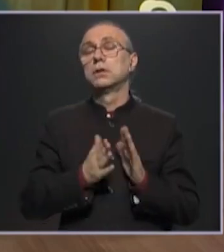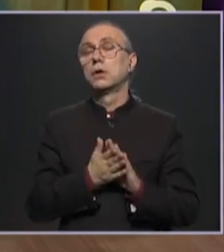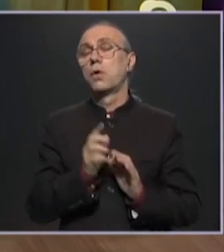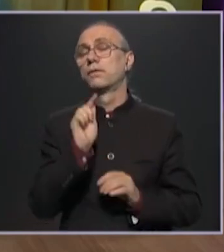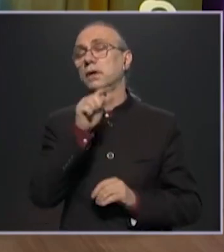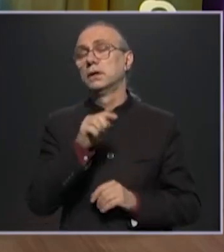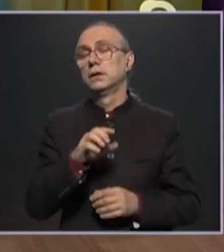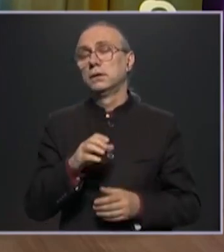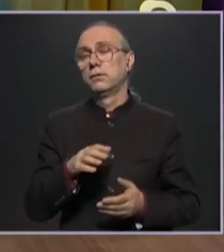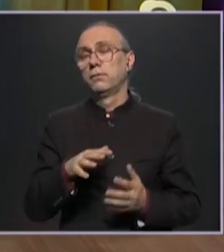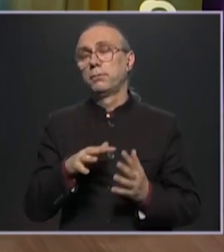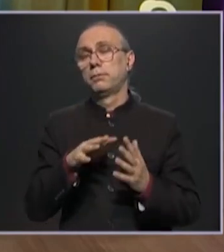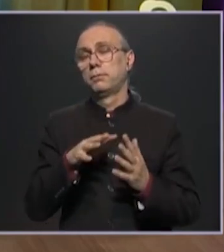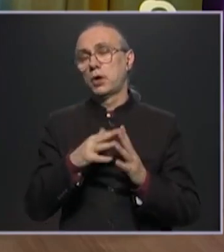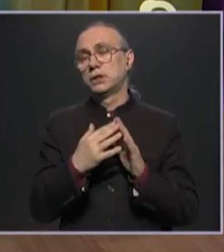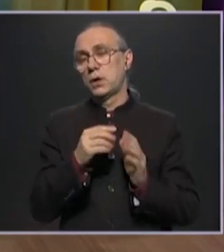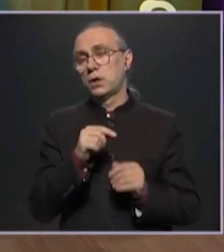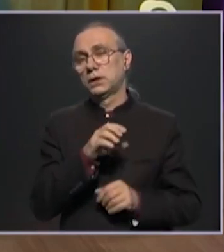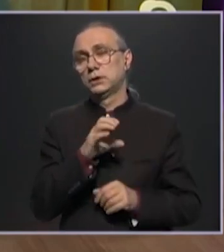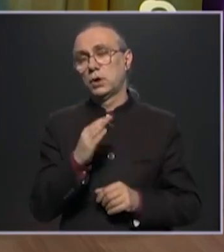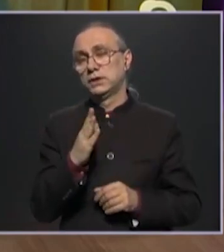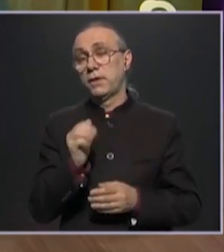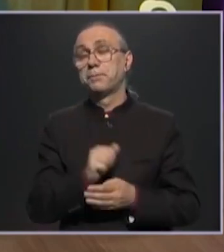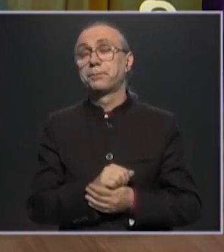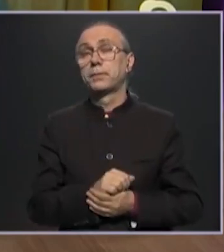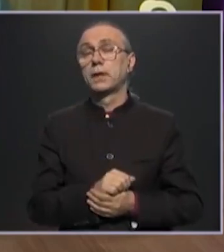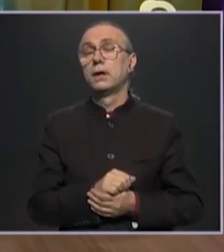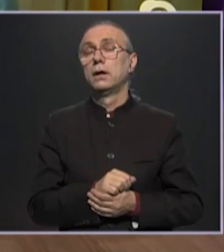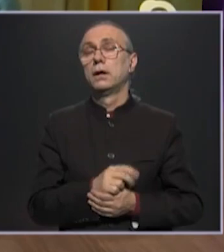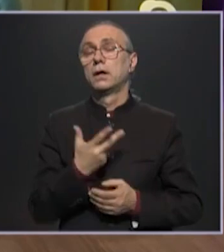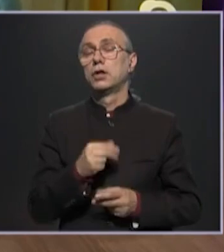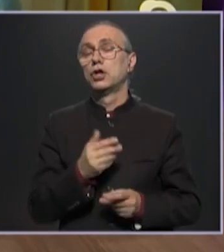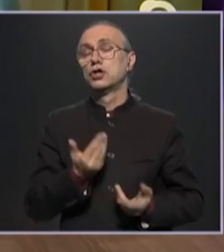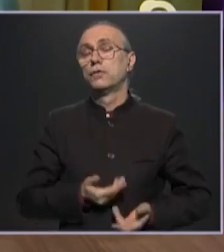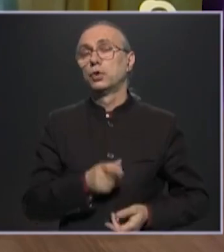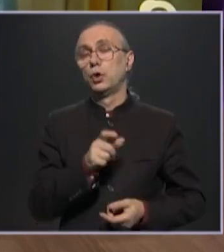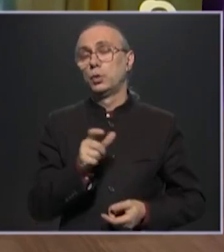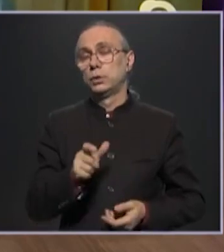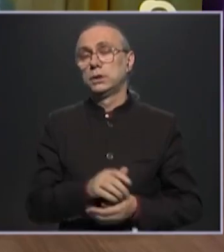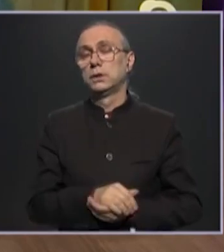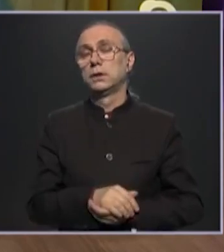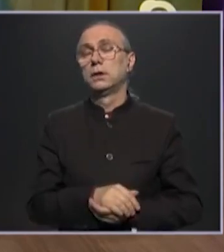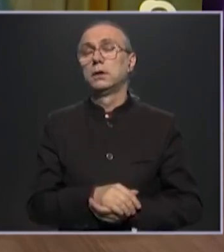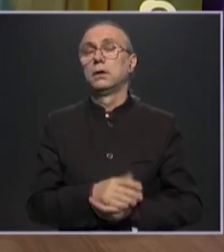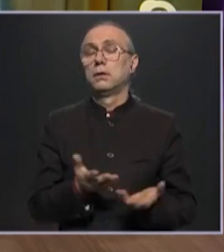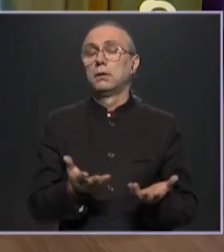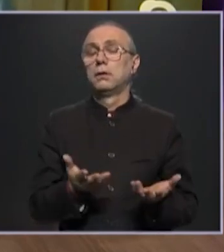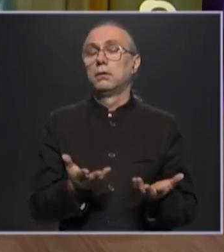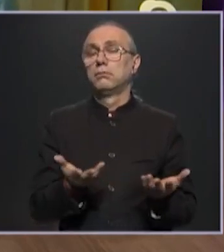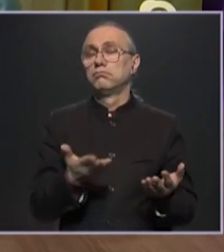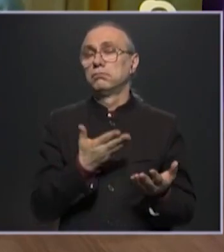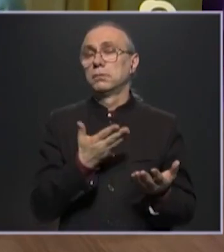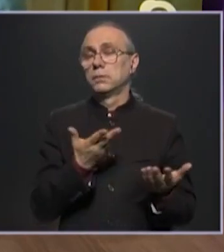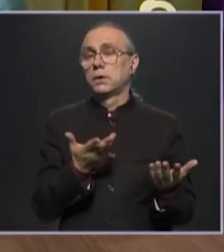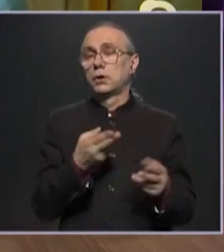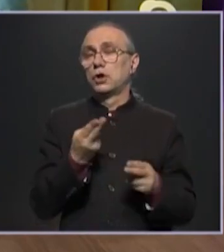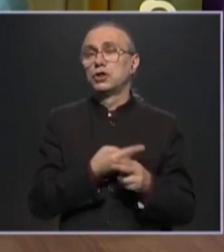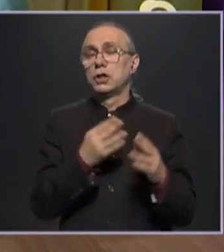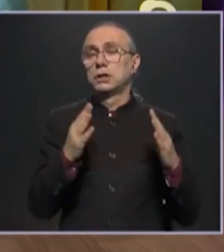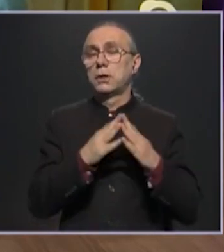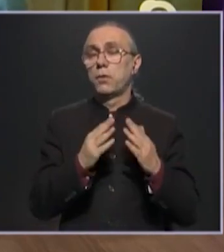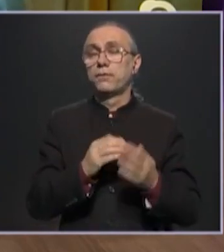поселке, где погорельцы живут на данный момент, есть ли у них крыша над головой, кто-то приютил их?